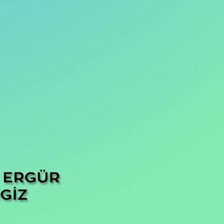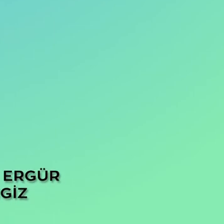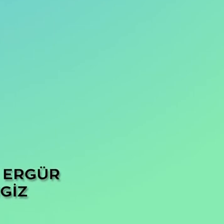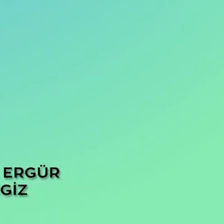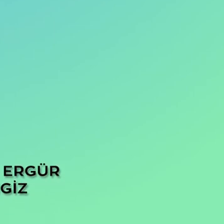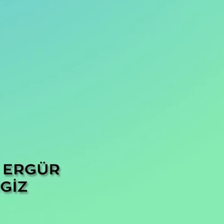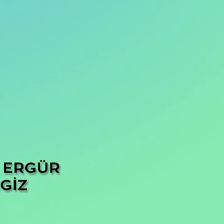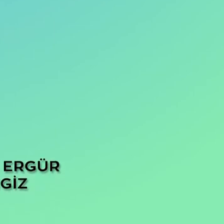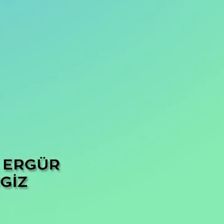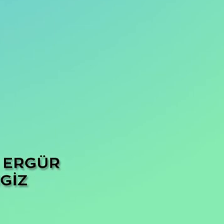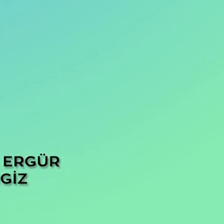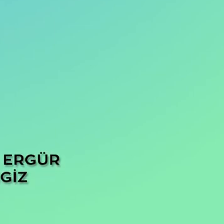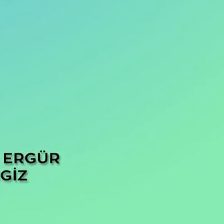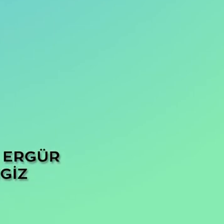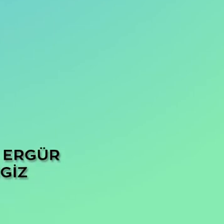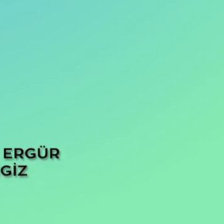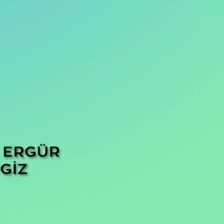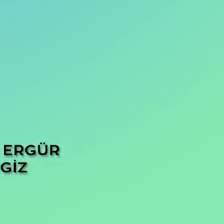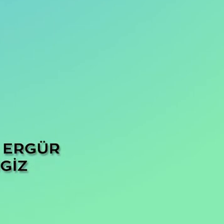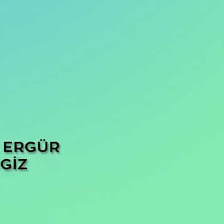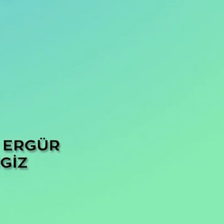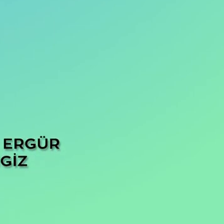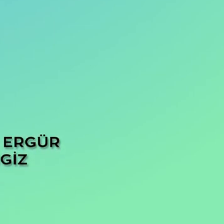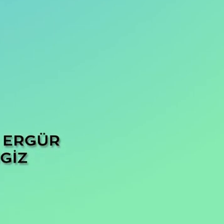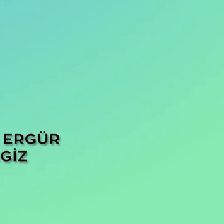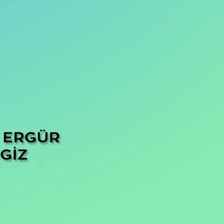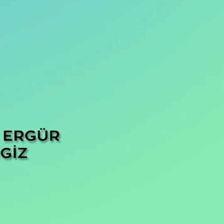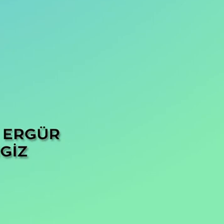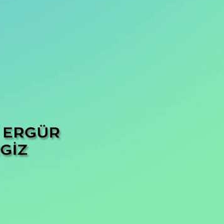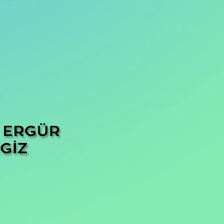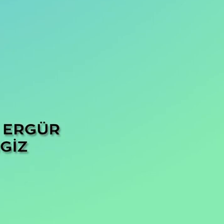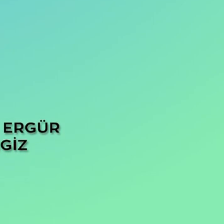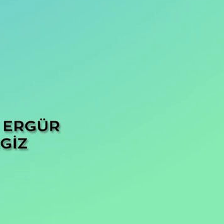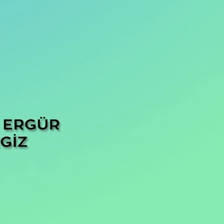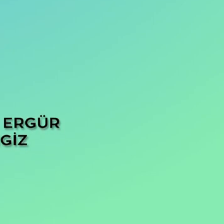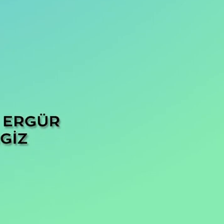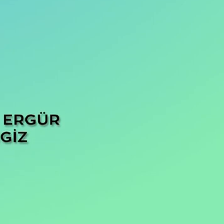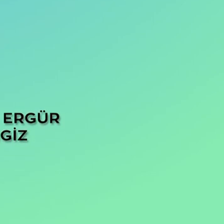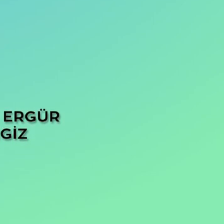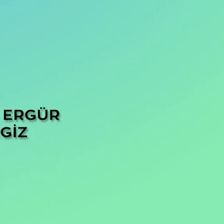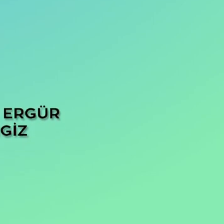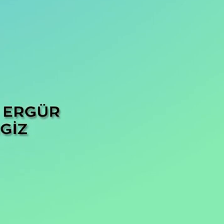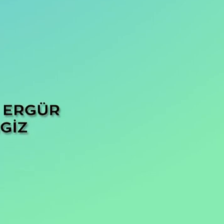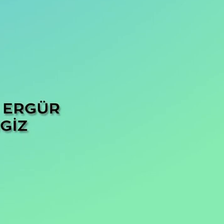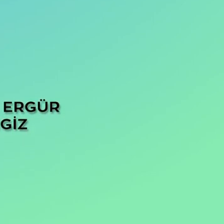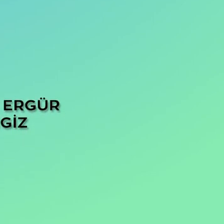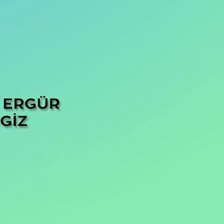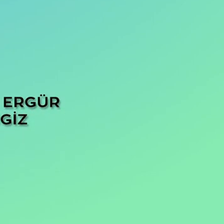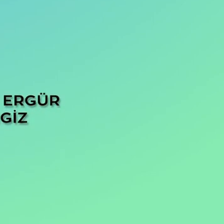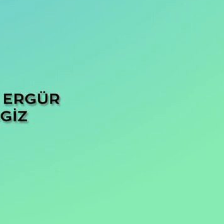Anlatıcı Havva Ergür. Bilge Horoz Lokman Kuzdere,